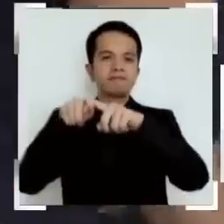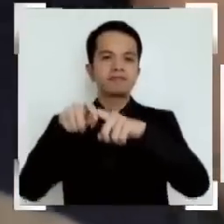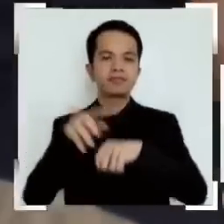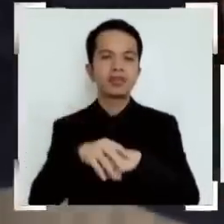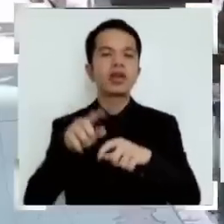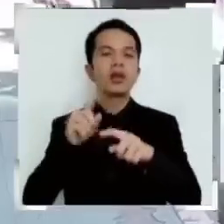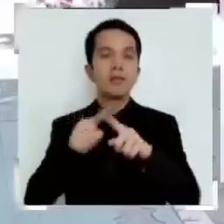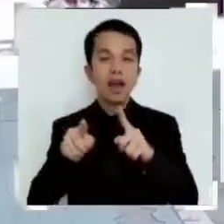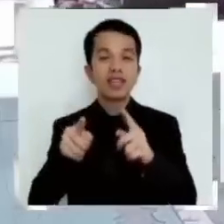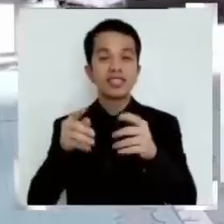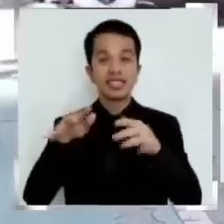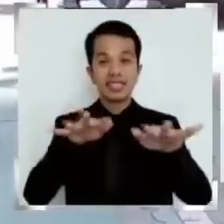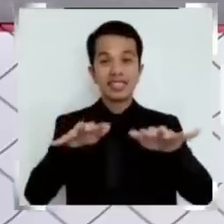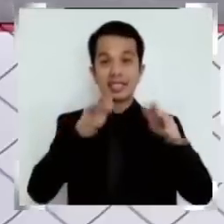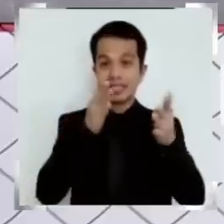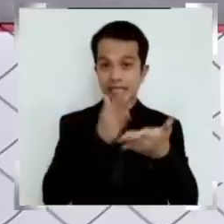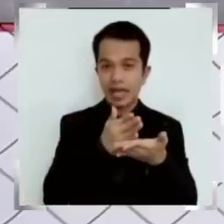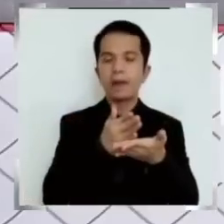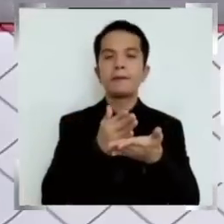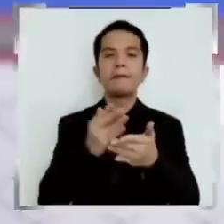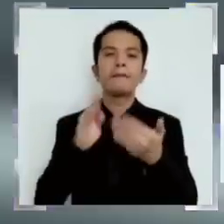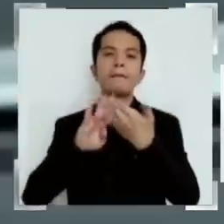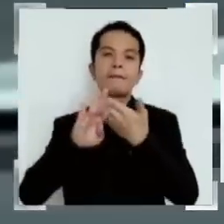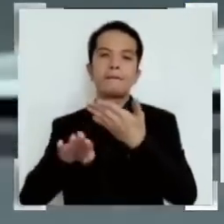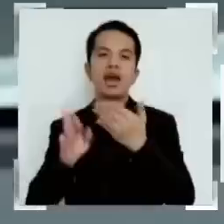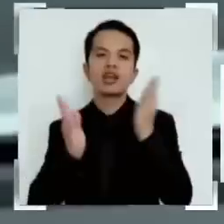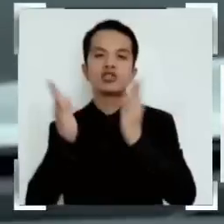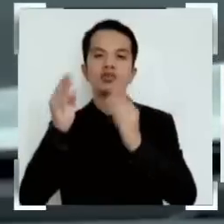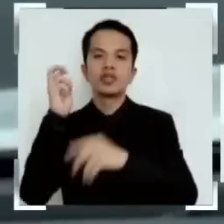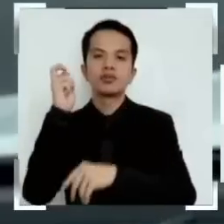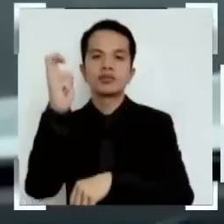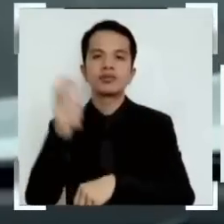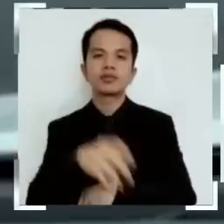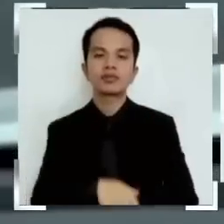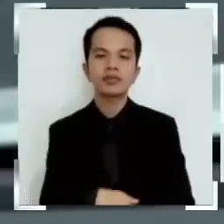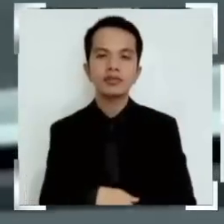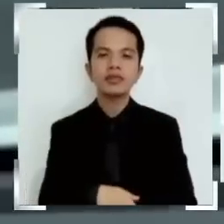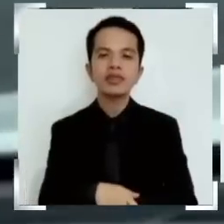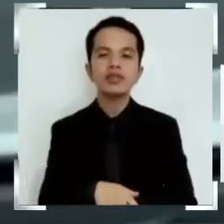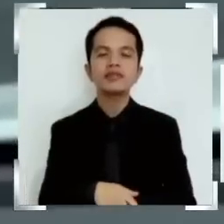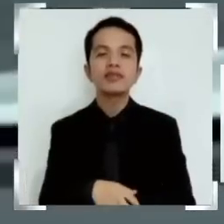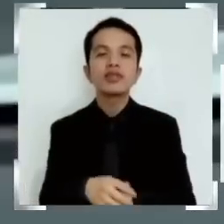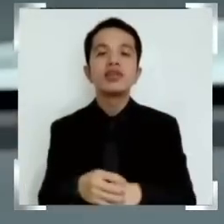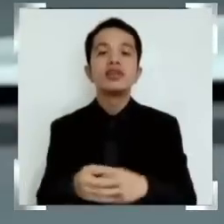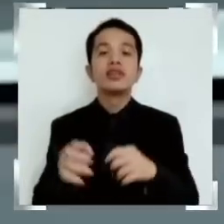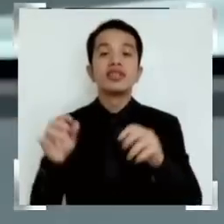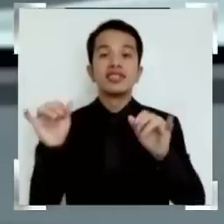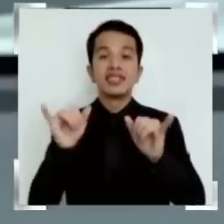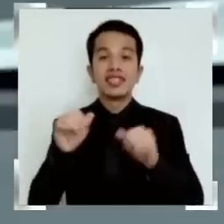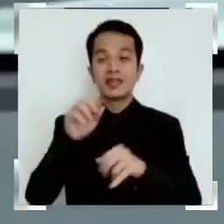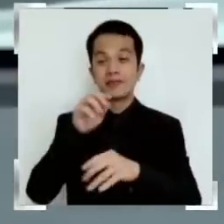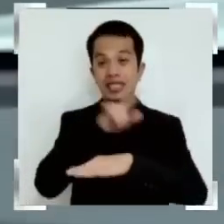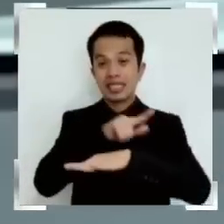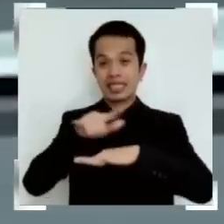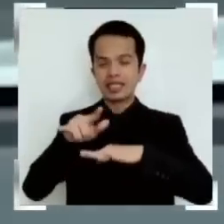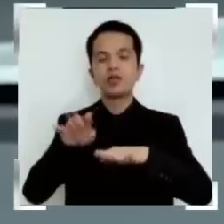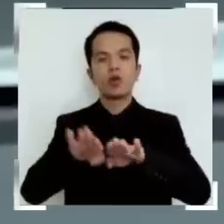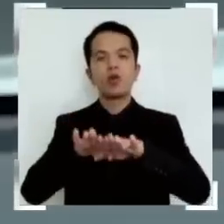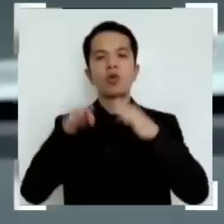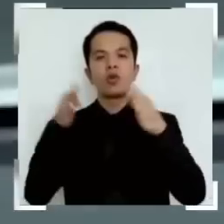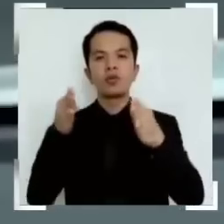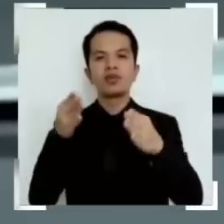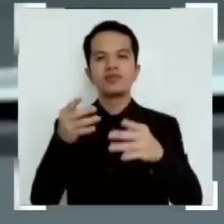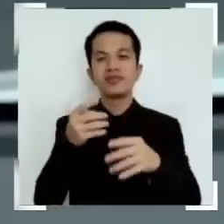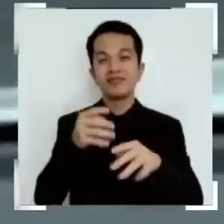mga ito kaninang 11:39 a.m. Bukas na rin ulit ang runway ng NAIA na pansamantalang isinara para